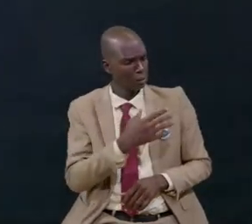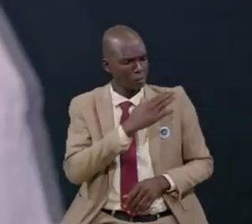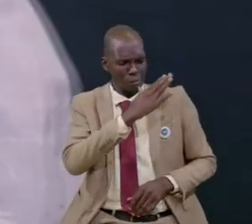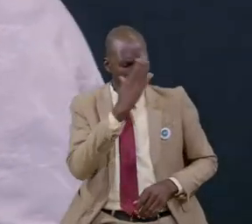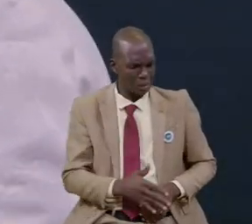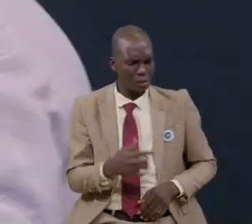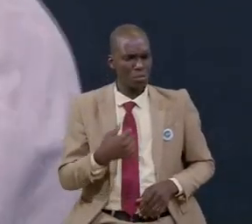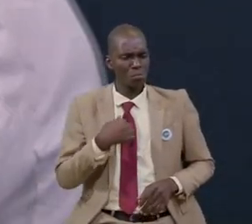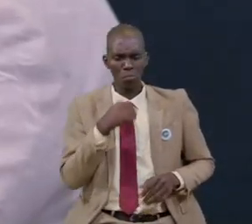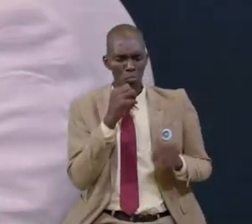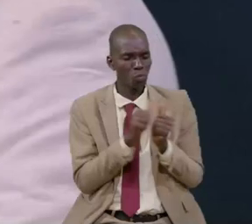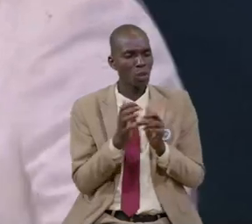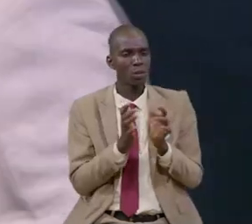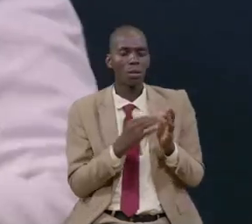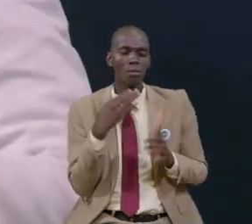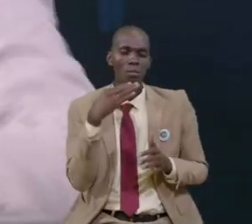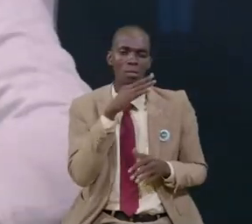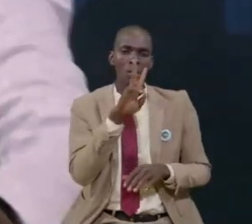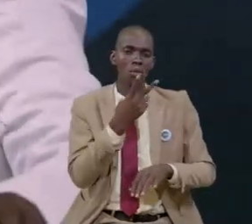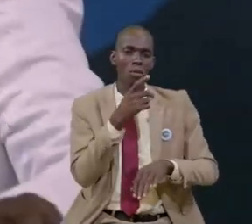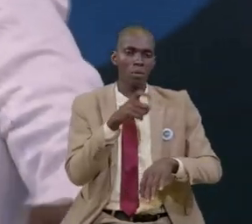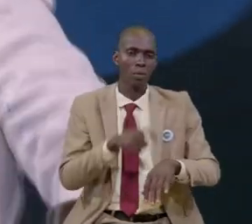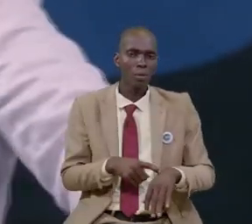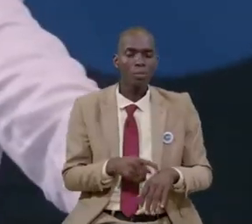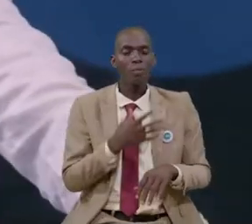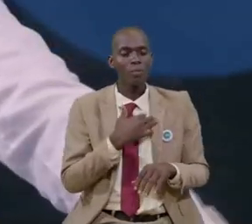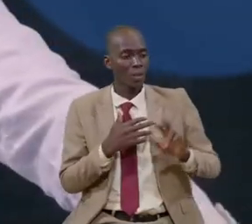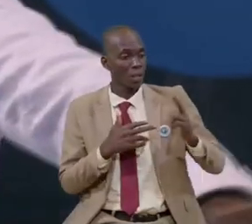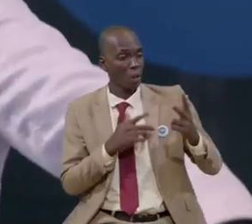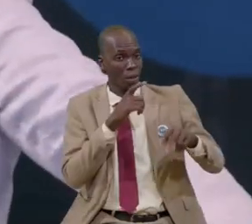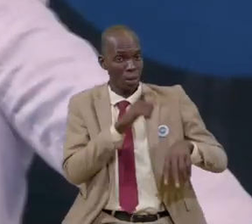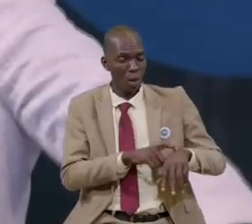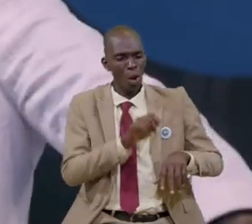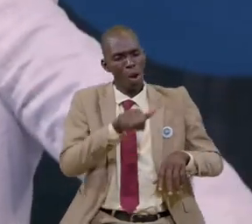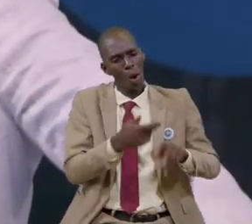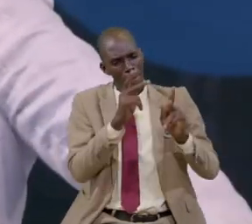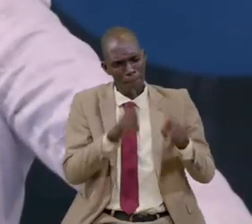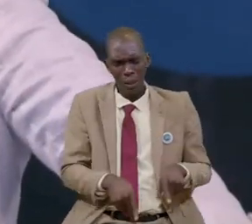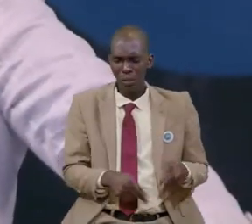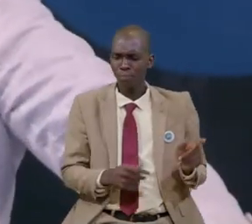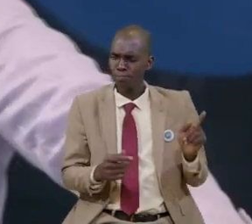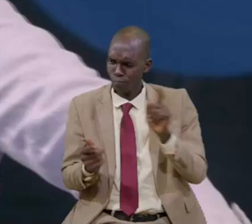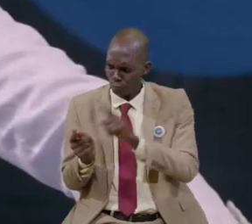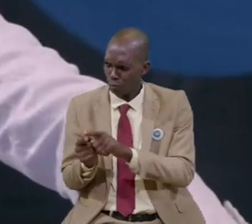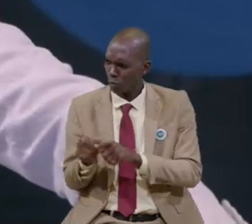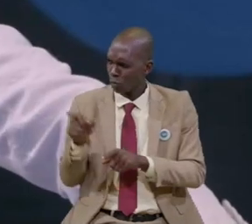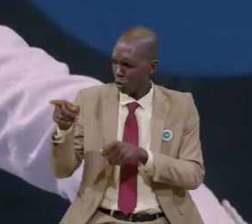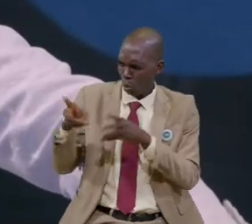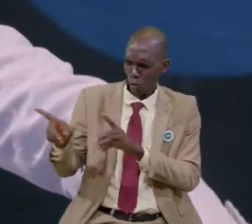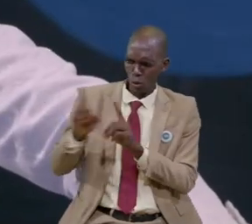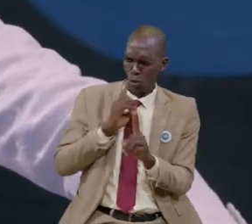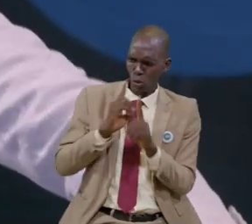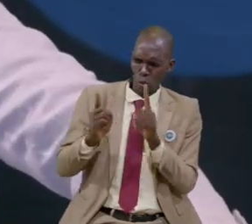Il a encore proféré un autre mensonge. La troisième fois, quelqu'un lui a dit, mais ton